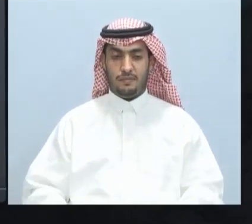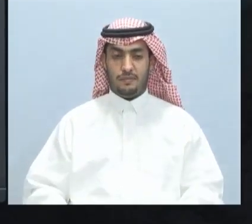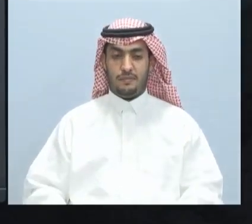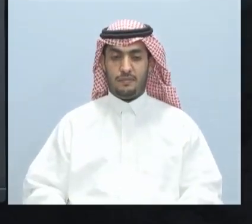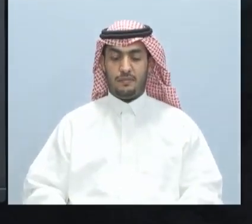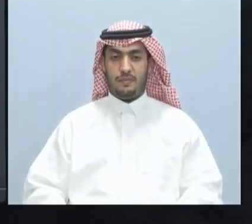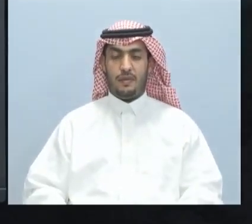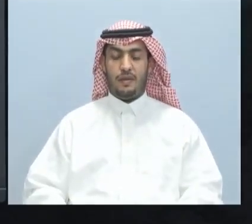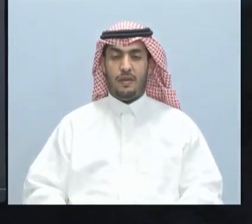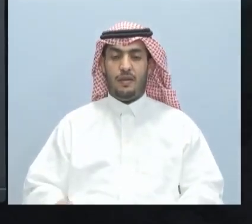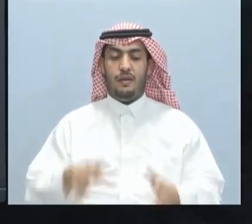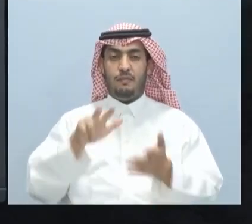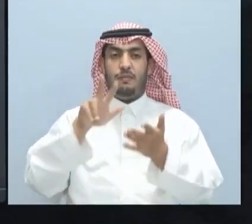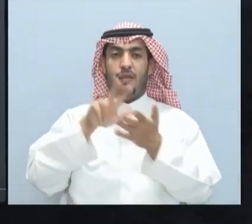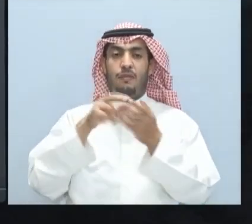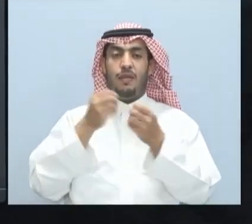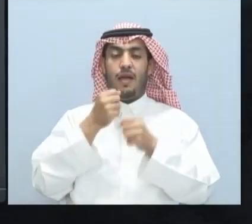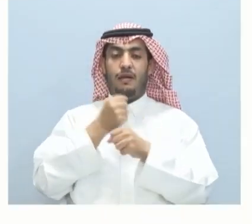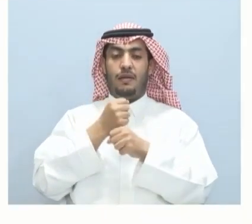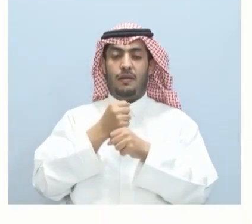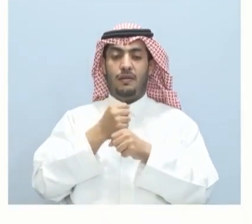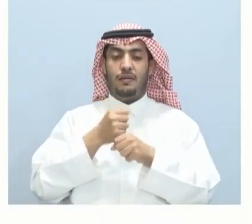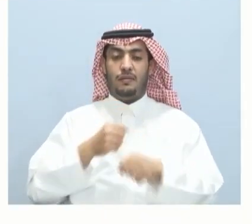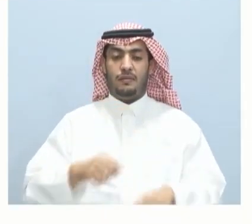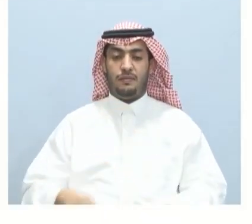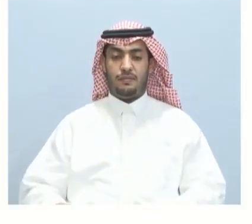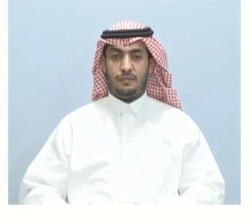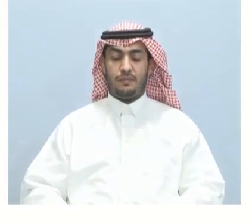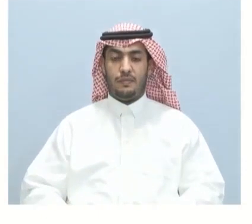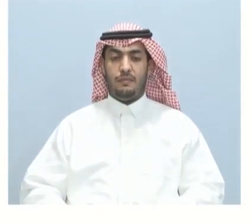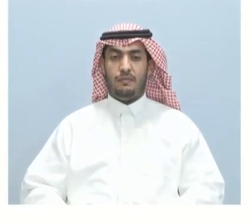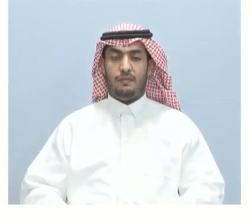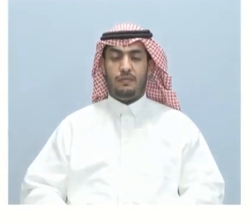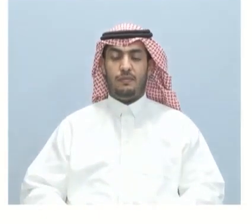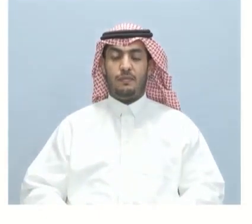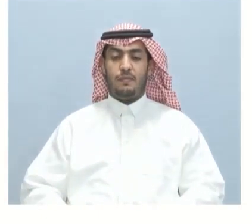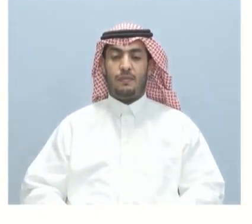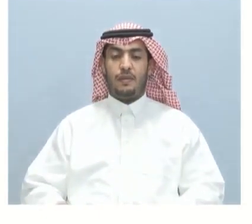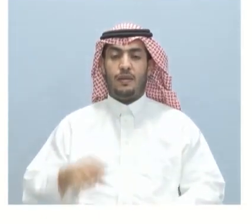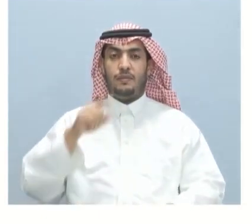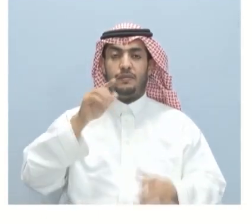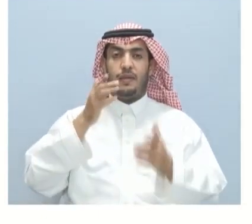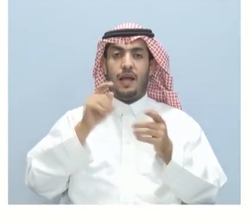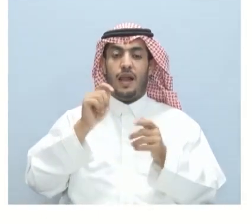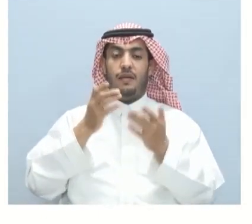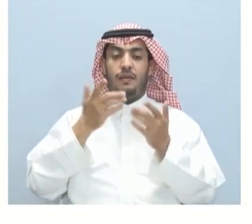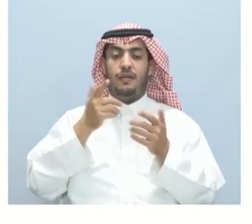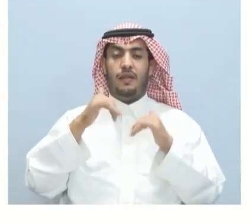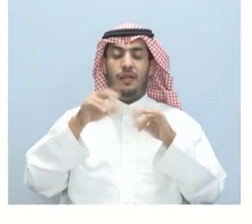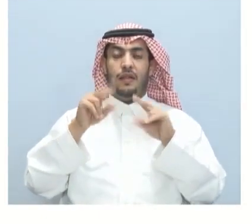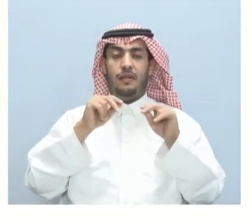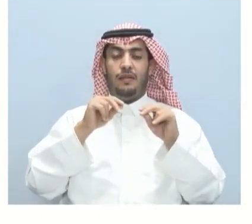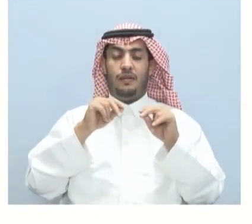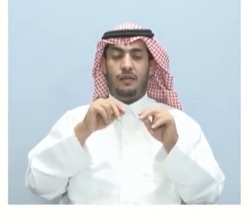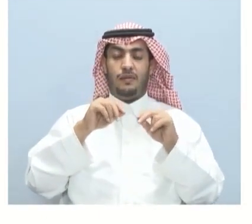واف 2 فهي مطبقه عندنا عمليا نشوفها مع بعض هنا متى يتزن القلم بنفس السياسه